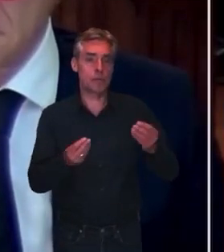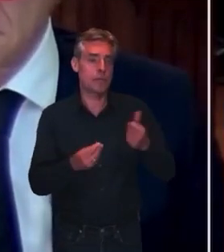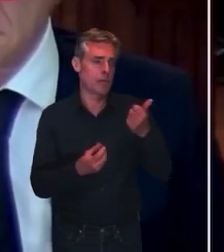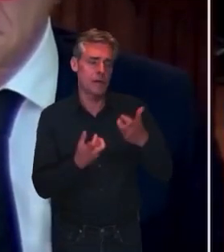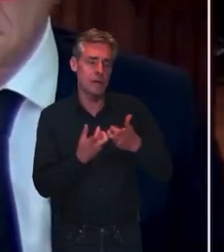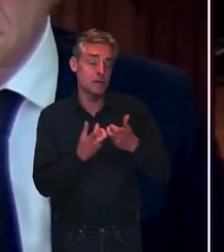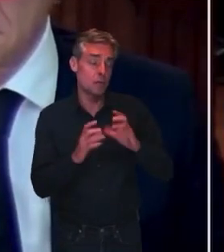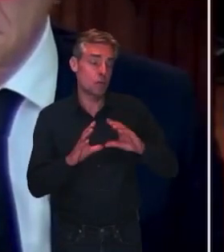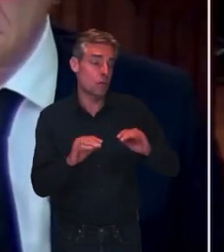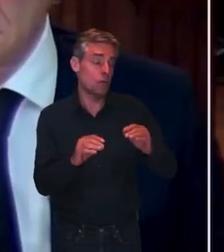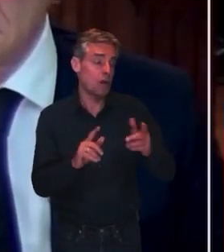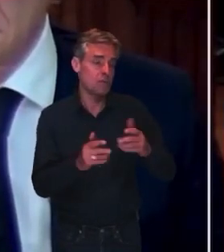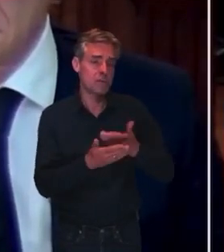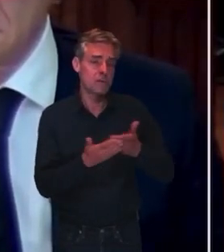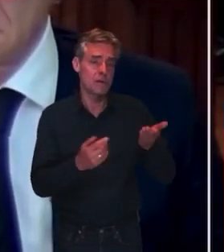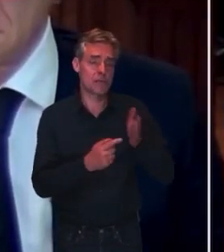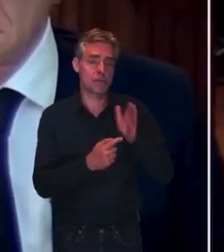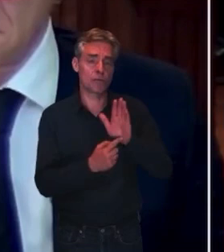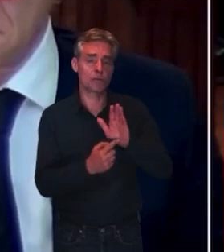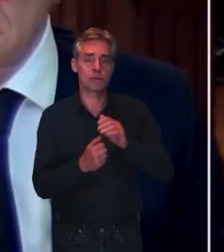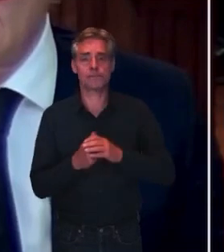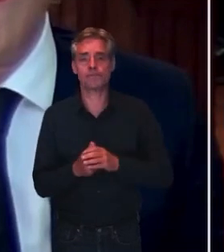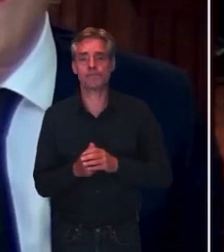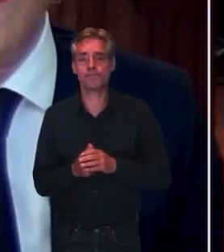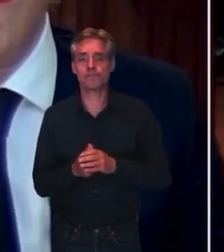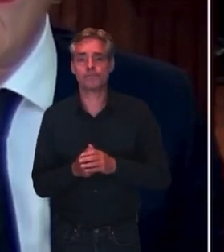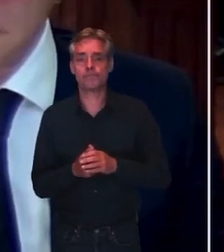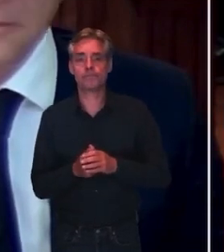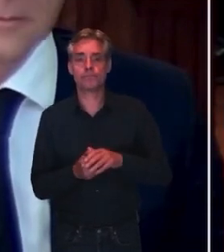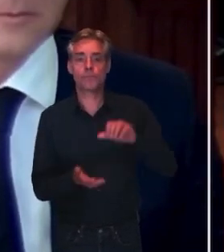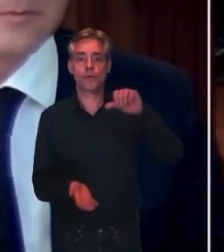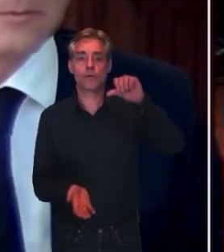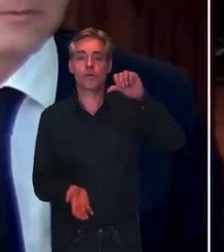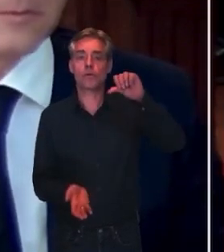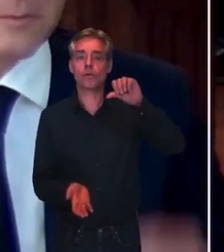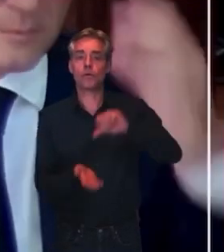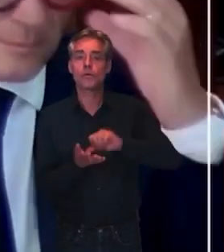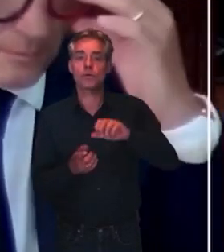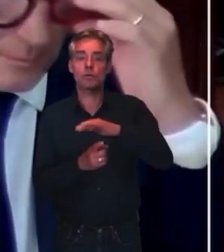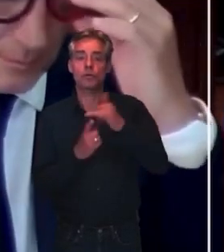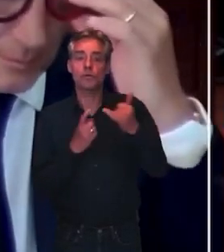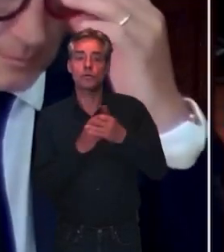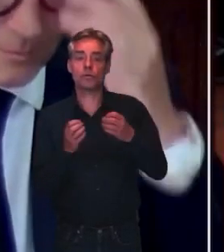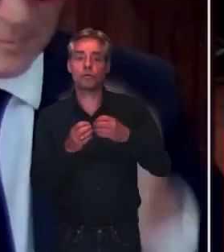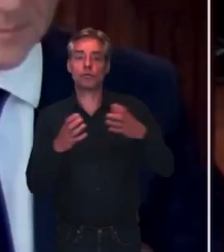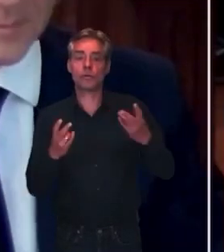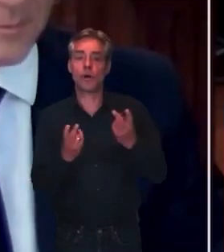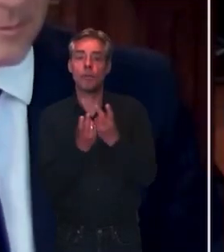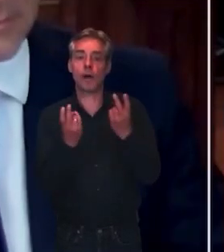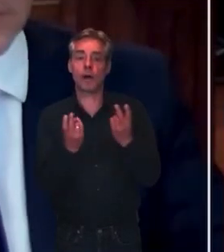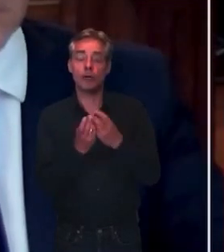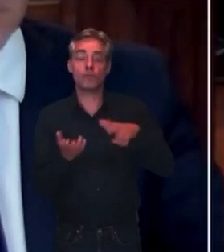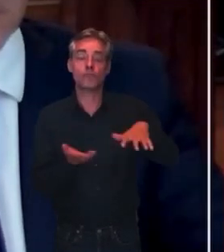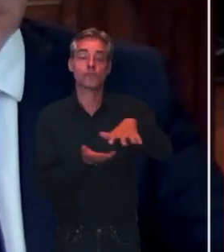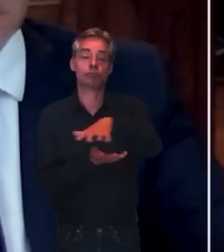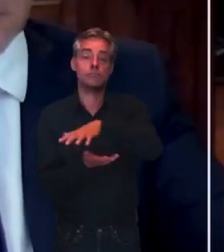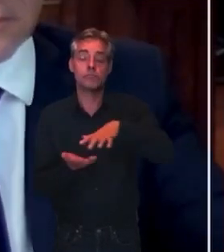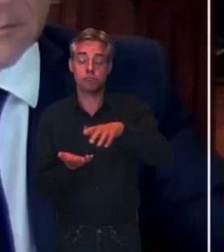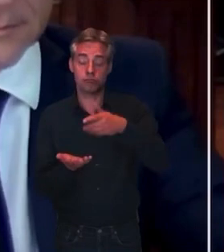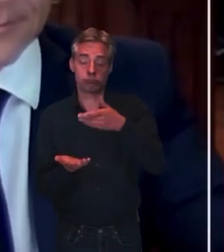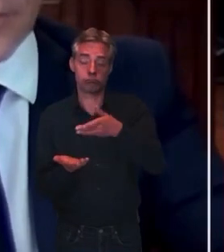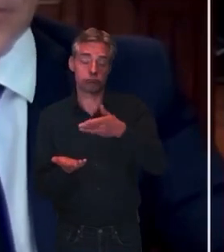exemple très simple, celui du centre social du Grand Parc. Le centre social du Grand Parc